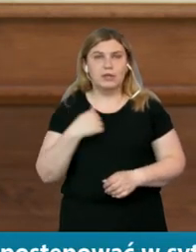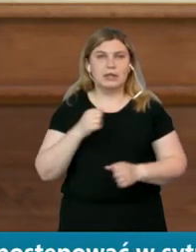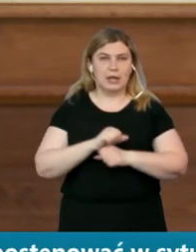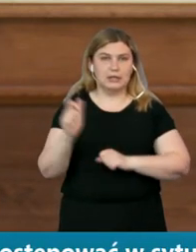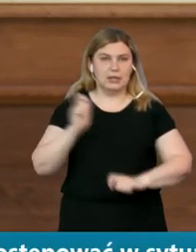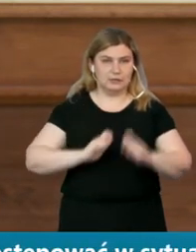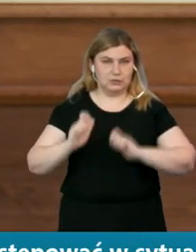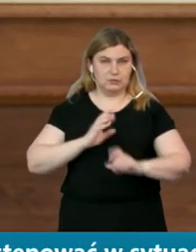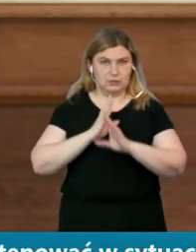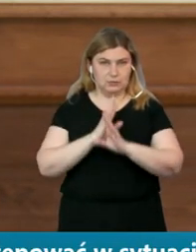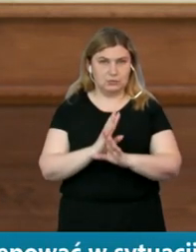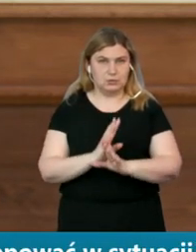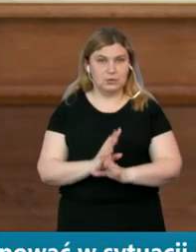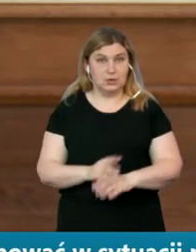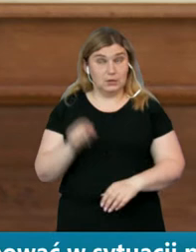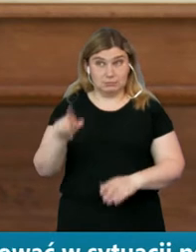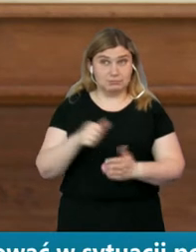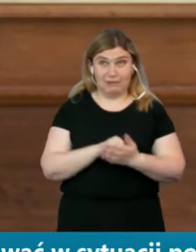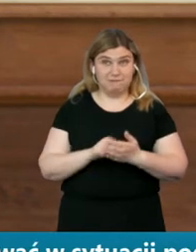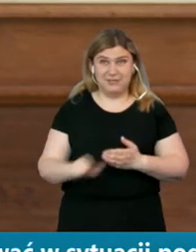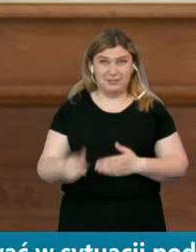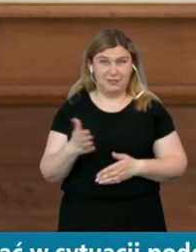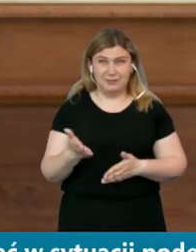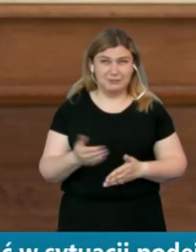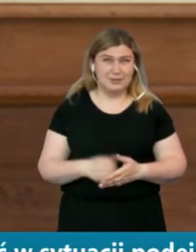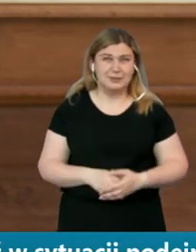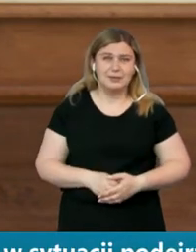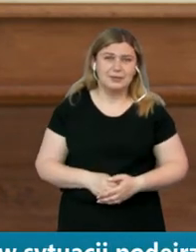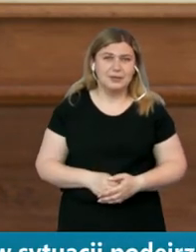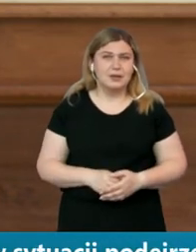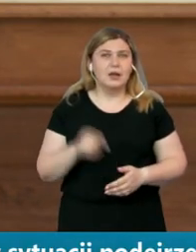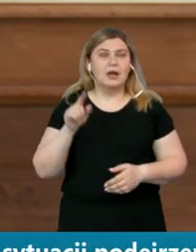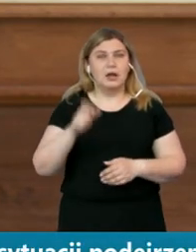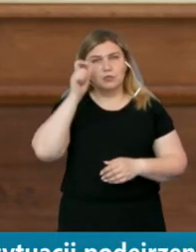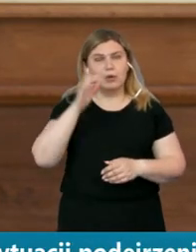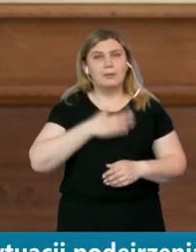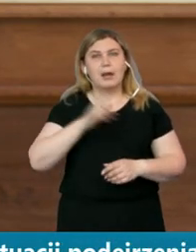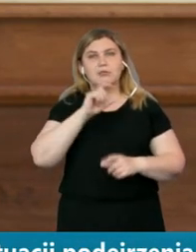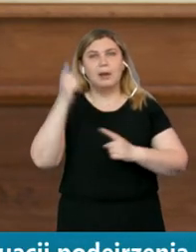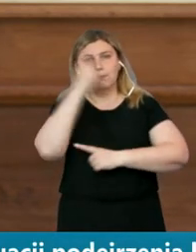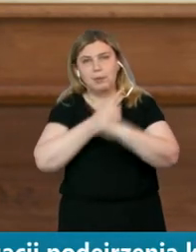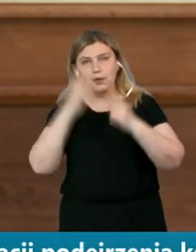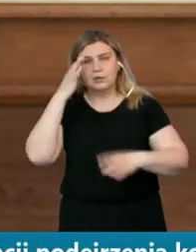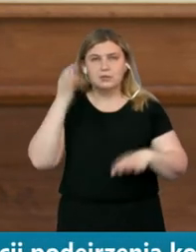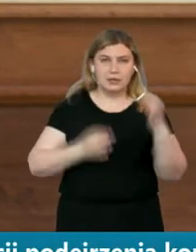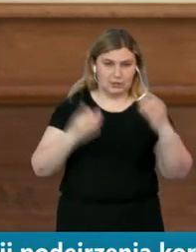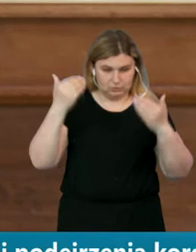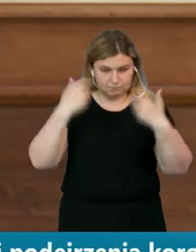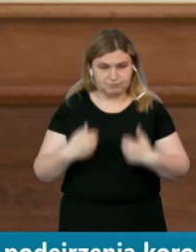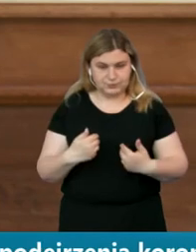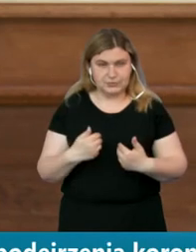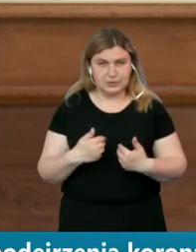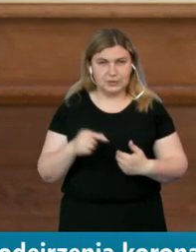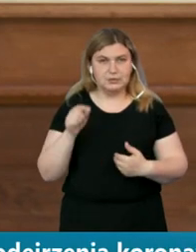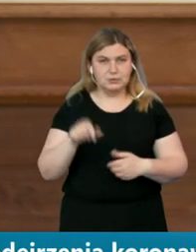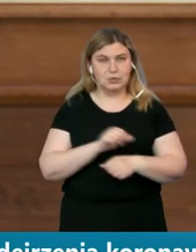z korków. No, jest pan tutaj chyba raczej wyjątkiem, panie Krzysztofie. Człowiek ma czas na to, aby pomyśleć, zastanowić się nad sobą. No, oczywiście to jest